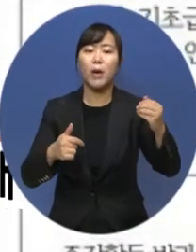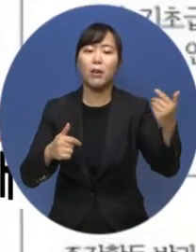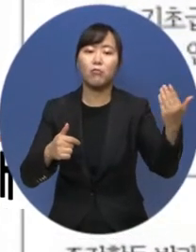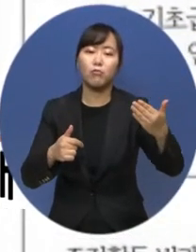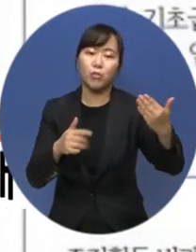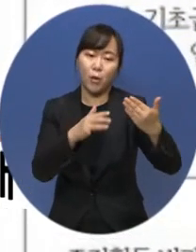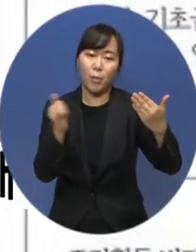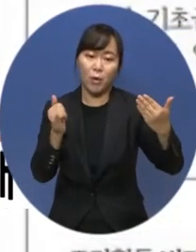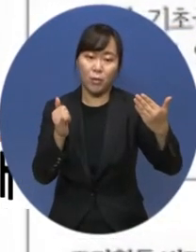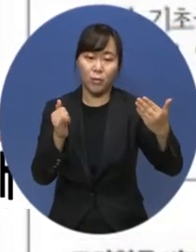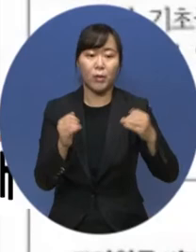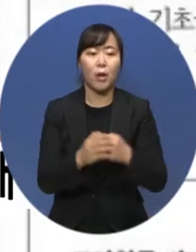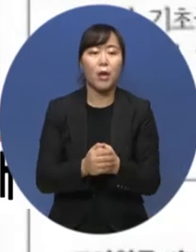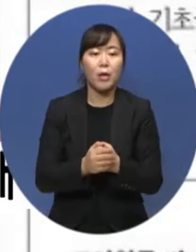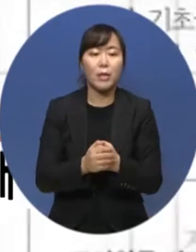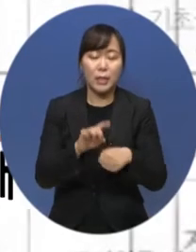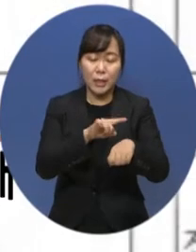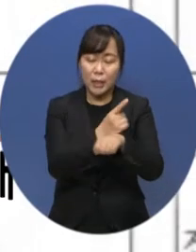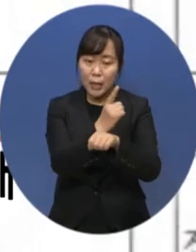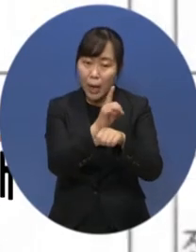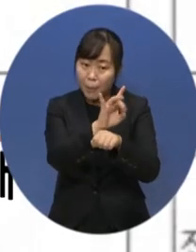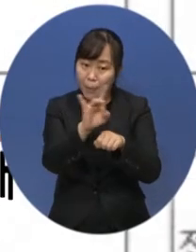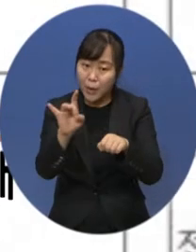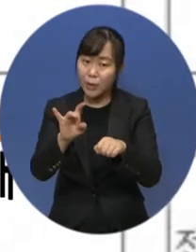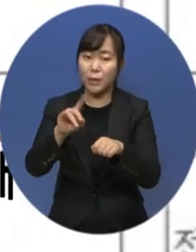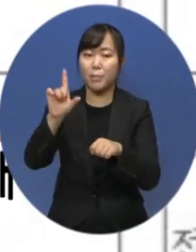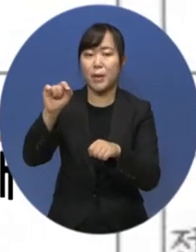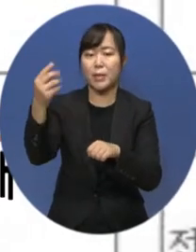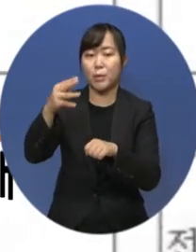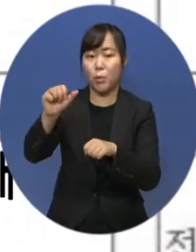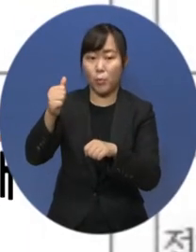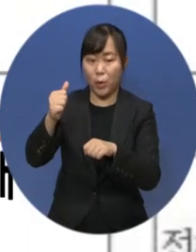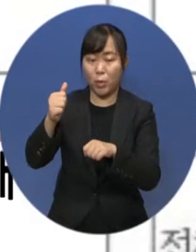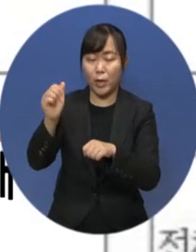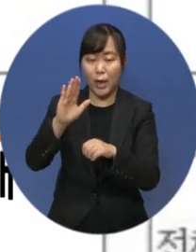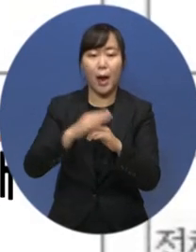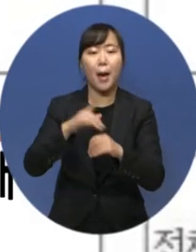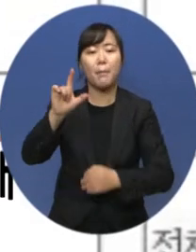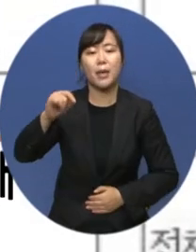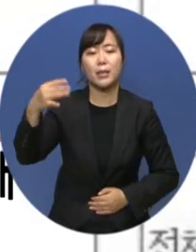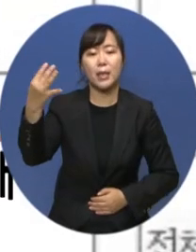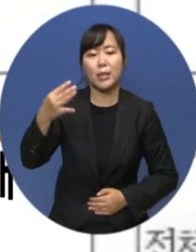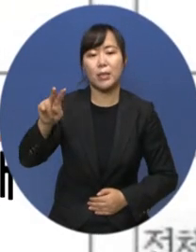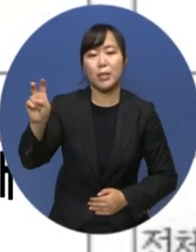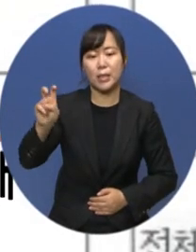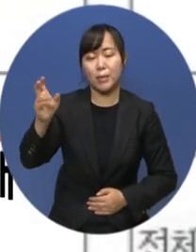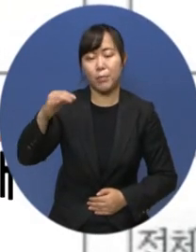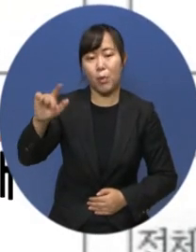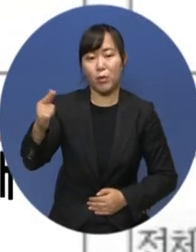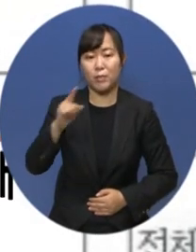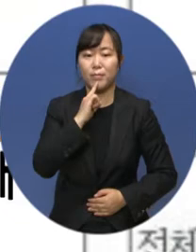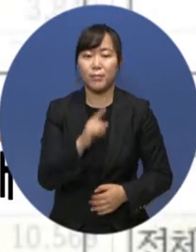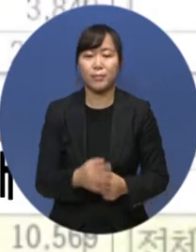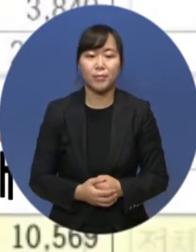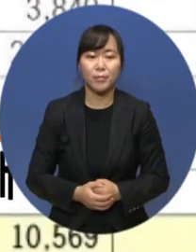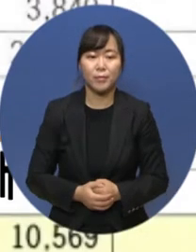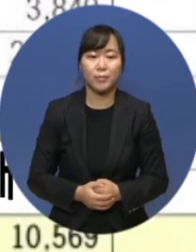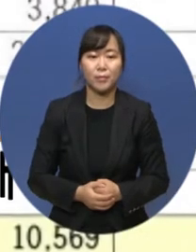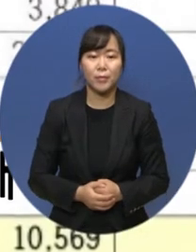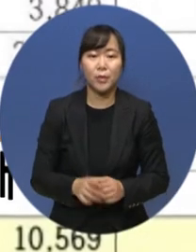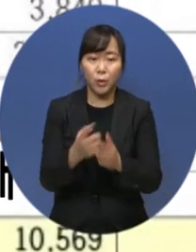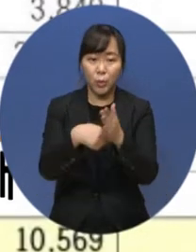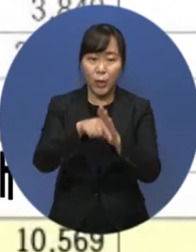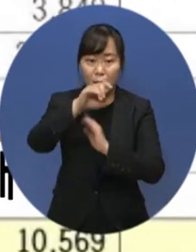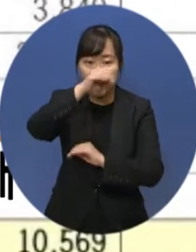명으로 확대하고 시간당 단가도 13,500원에서 14,020원으로 인상합니다. 이를